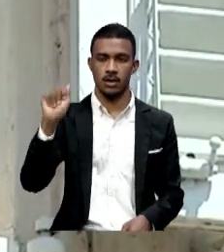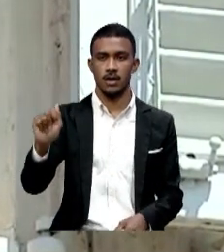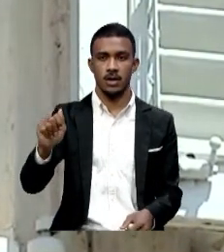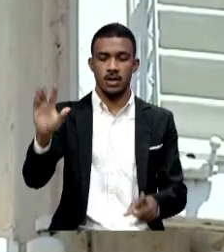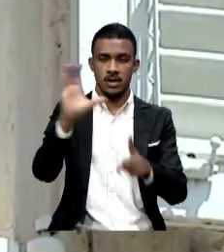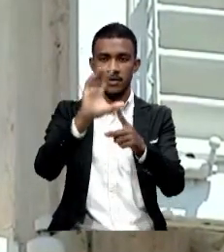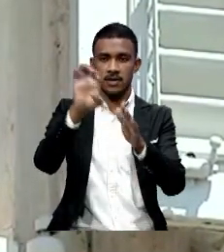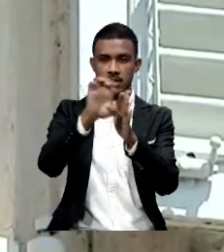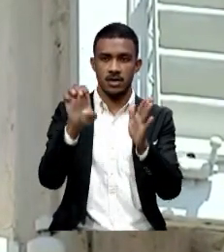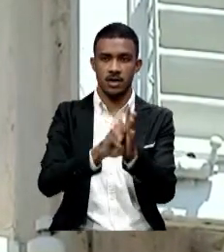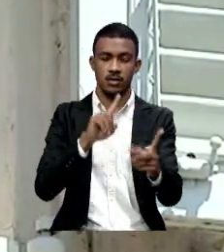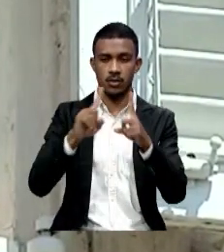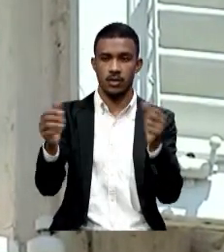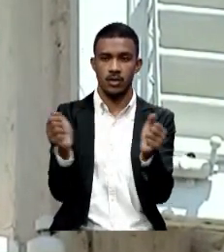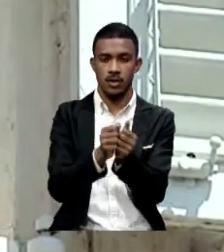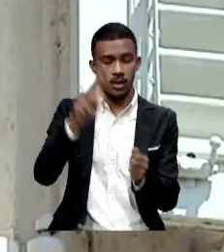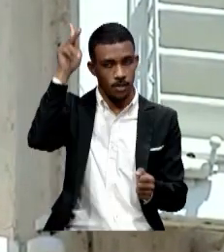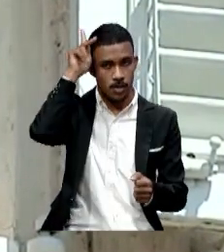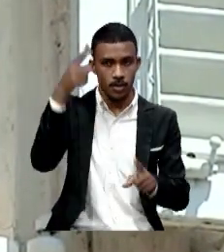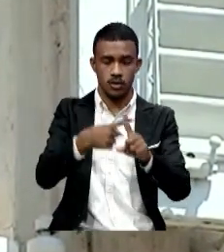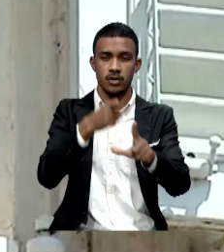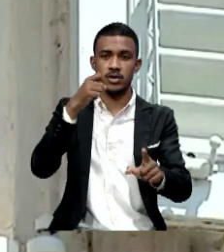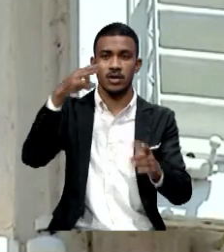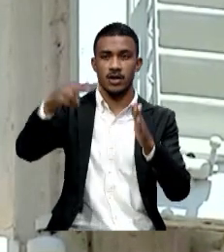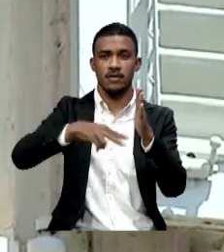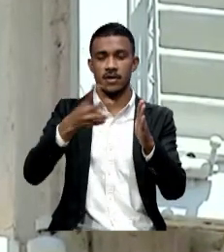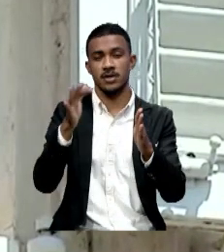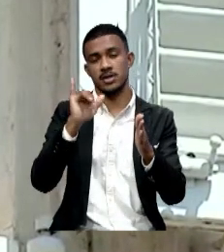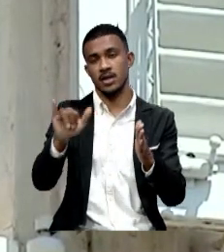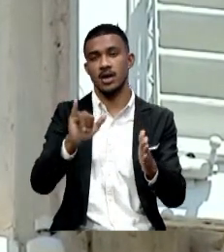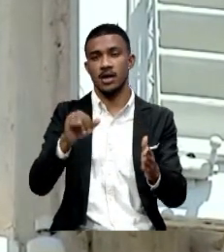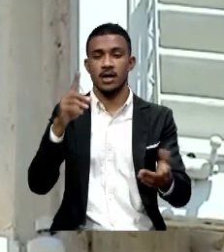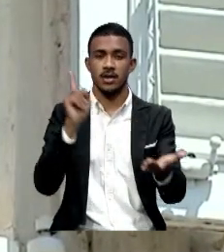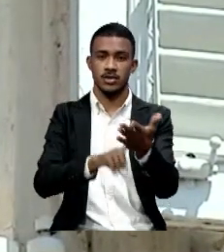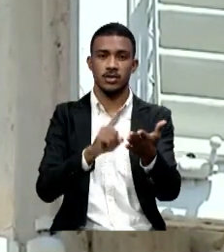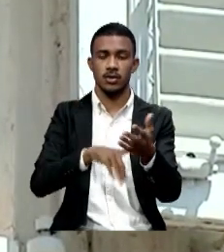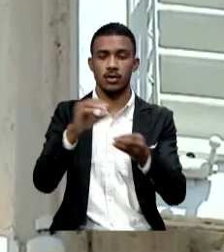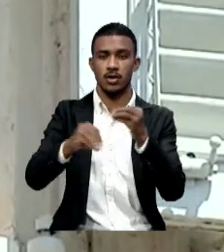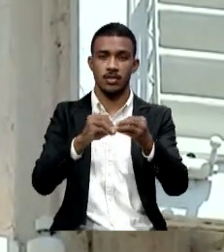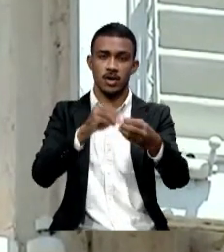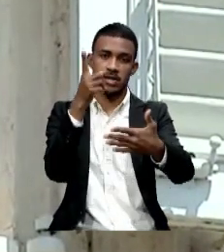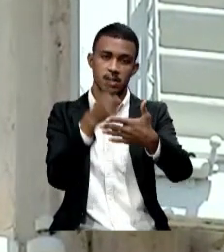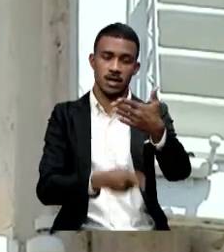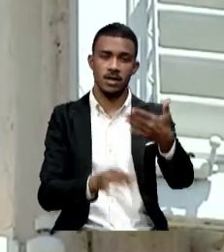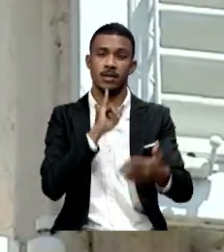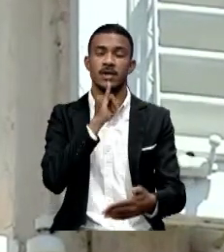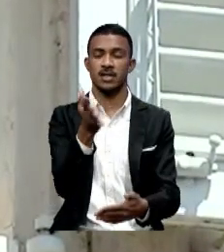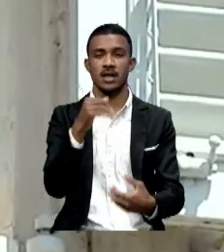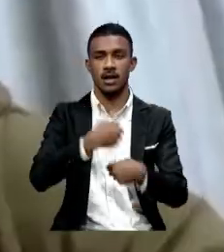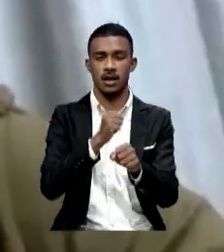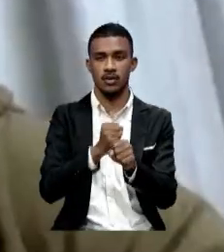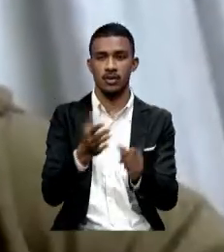sira ne conversa durante o Papa li usi video, sira discuti konaba saida mak sira bele halo ato retorna pas ia pais